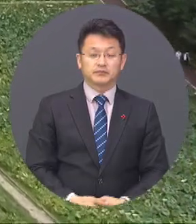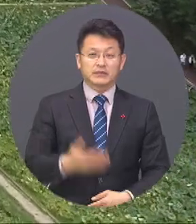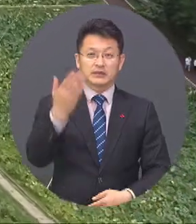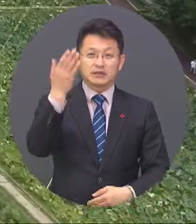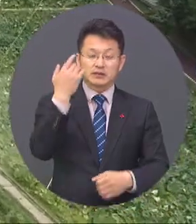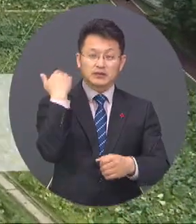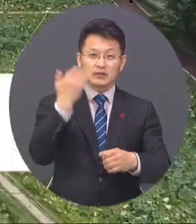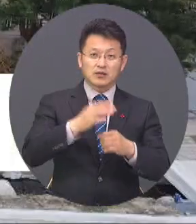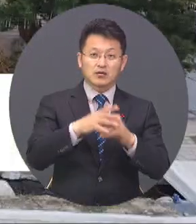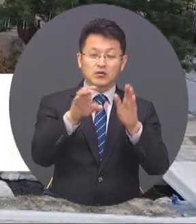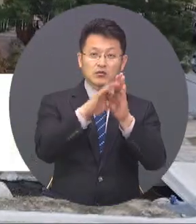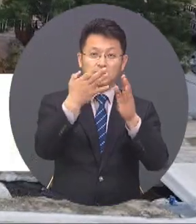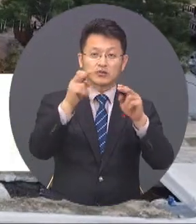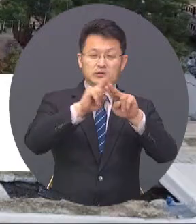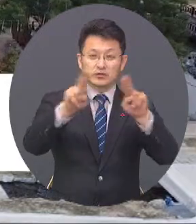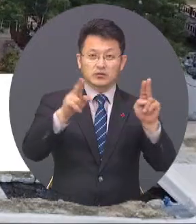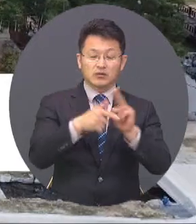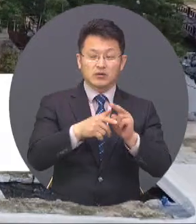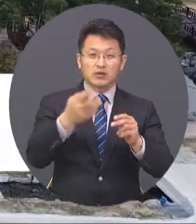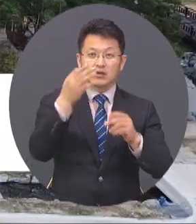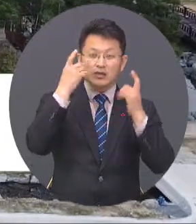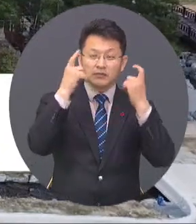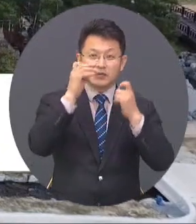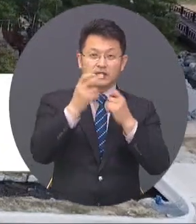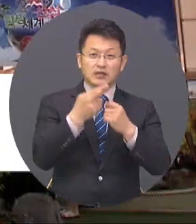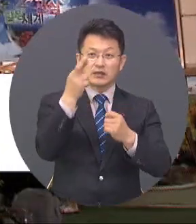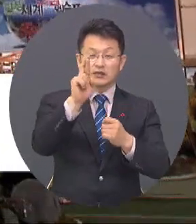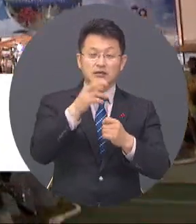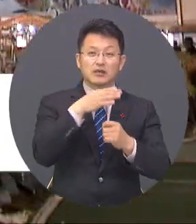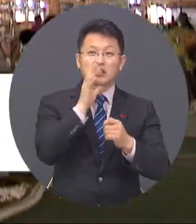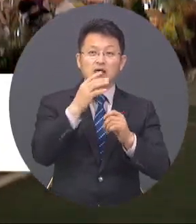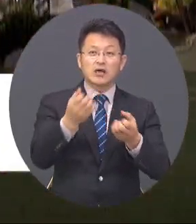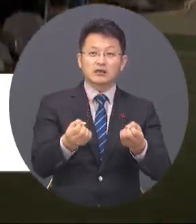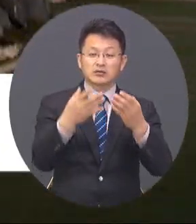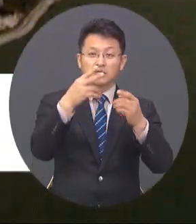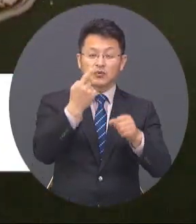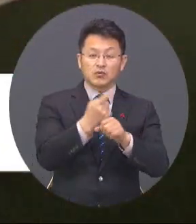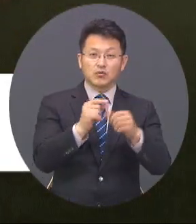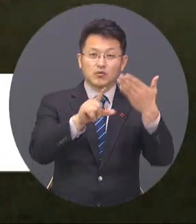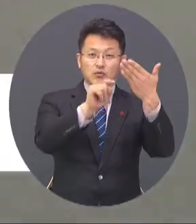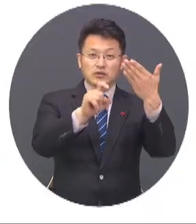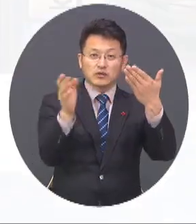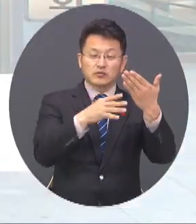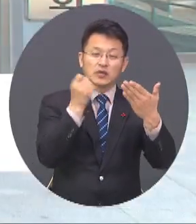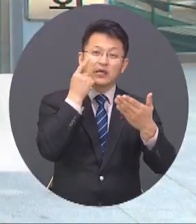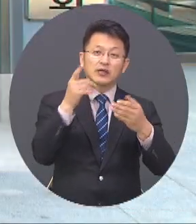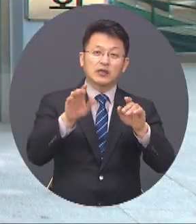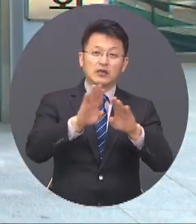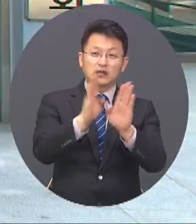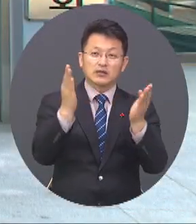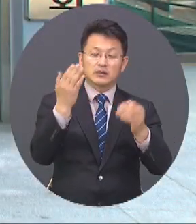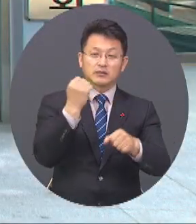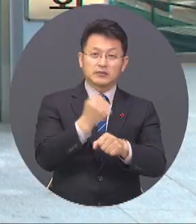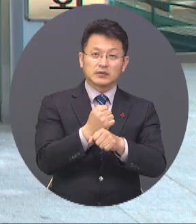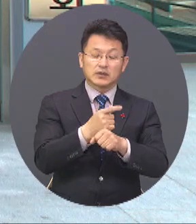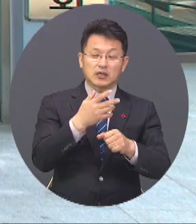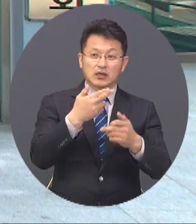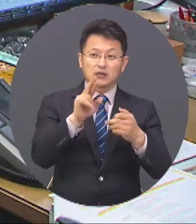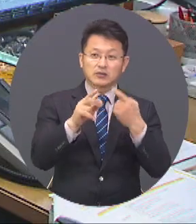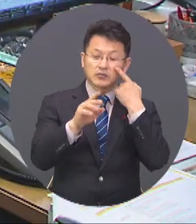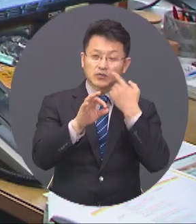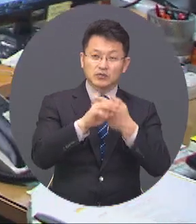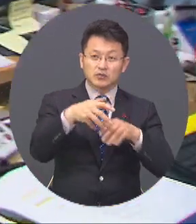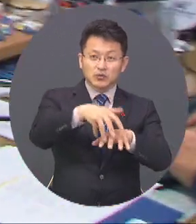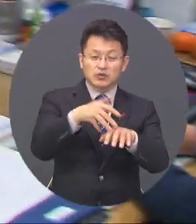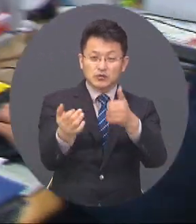지난해 쿠루 나일 구로 취소된 함양 산삼 항로 엑스포 가 오는 9월 12일부터 한 달간 열립니다 함양 산삼 1 놓아 엑스포